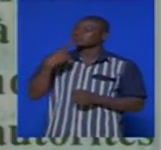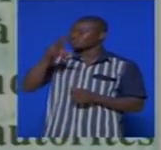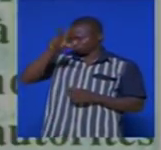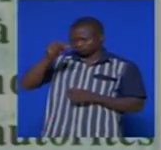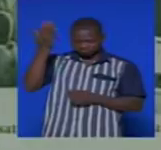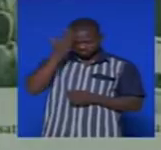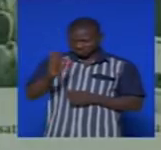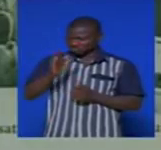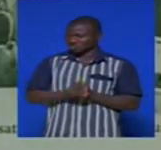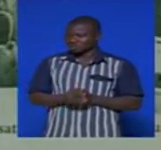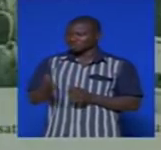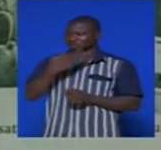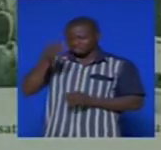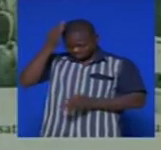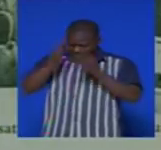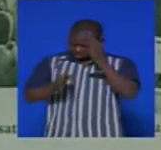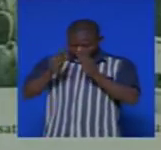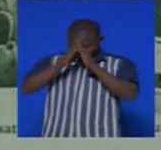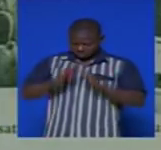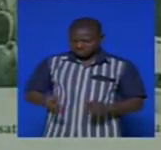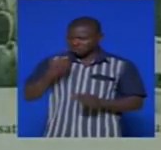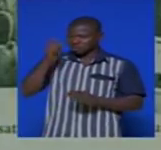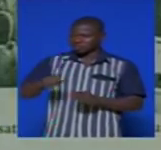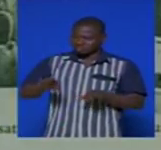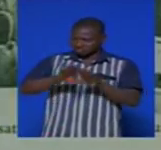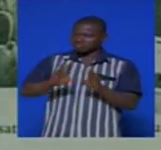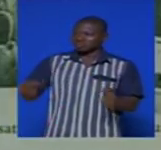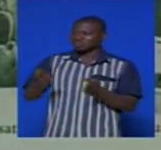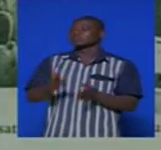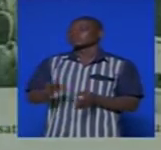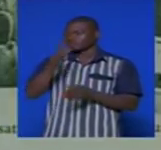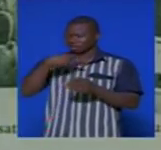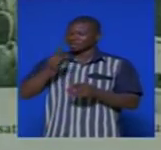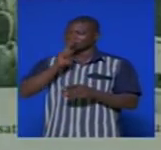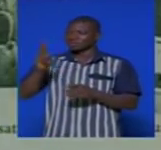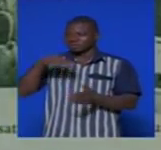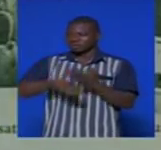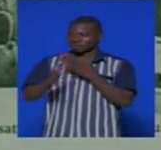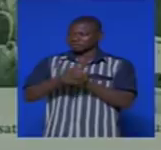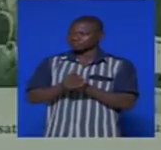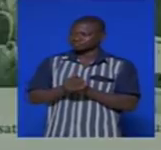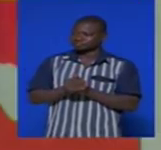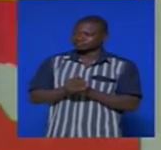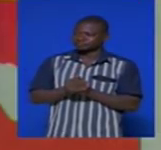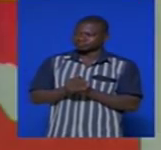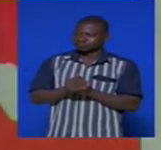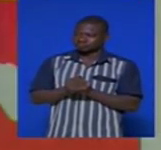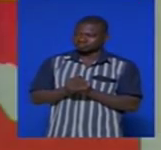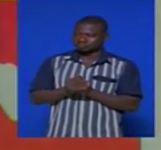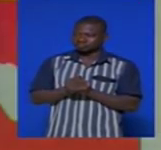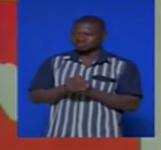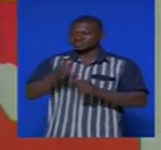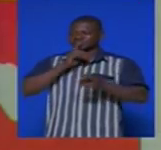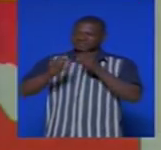tribunal d'éclater la vérité de plus en plus enfouie dans un entre-deux, dans un clair-obscur. Parlons d'un autre